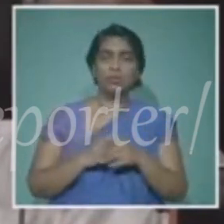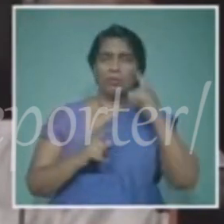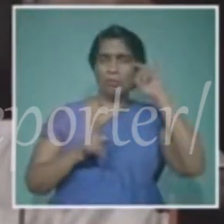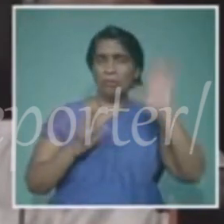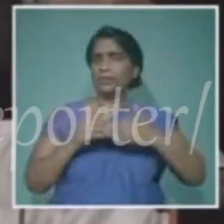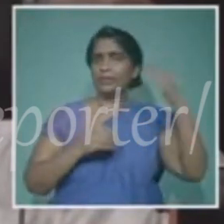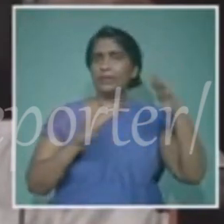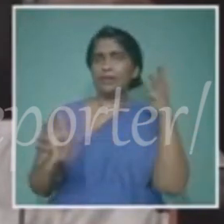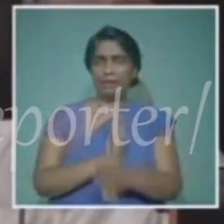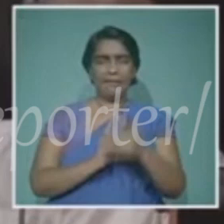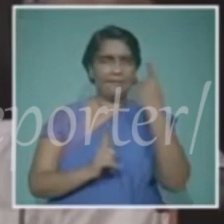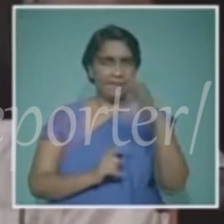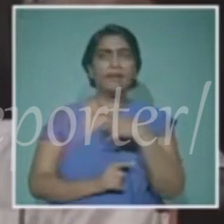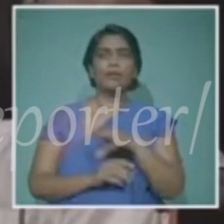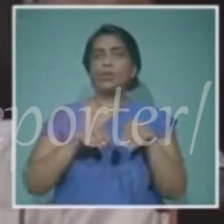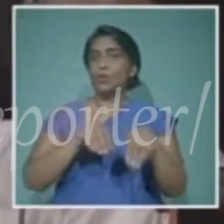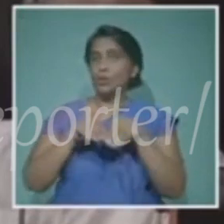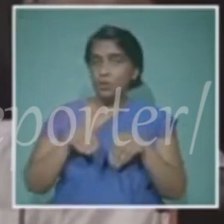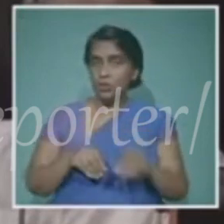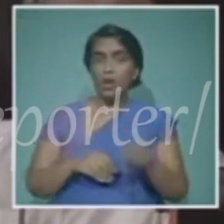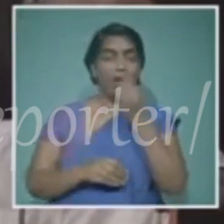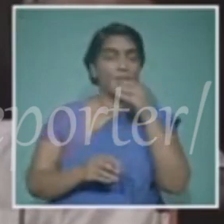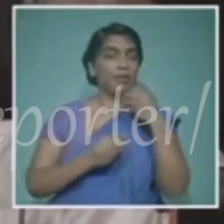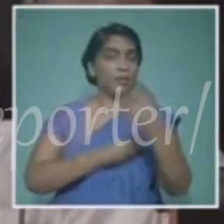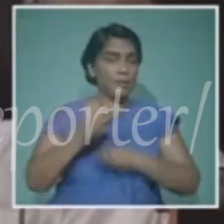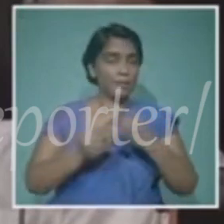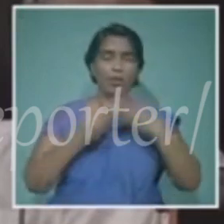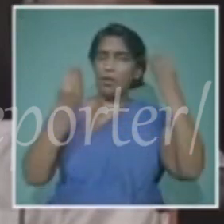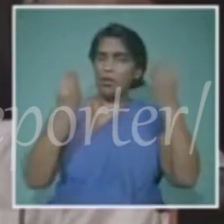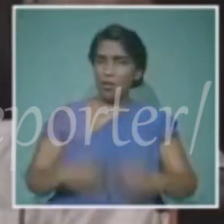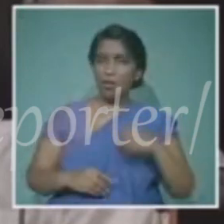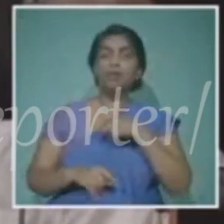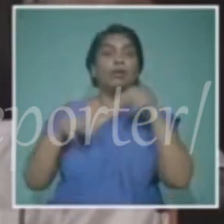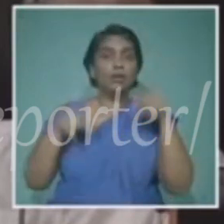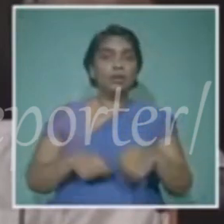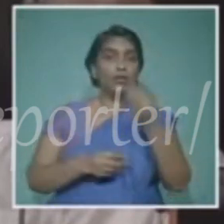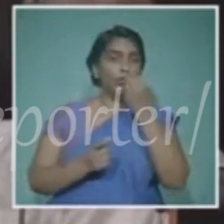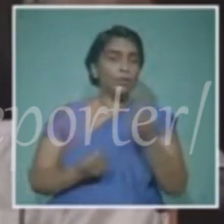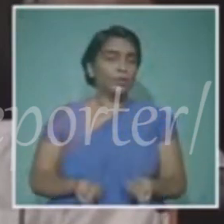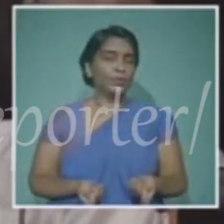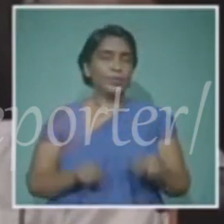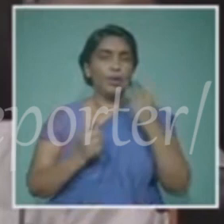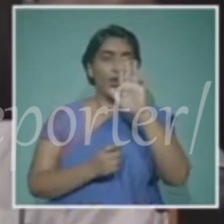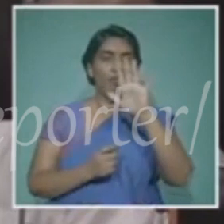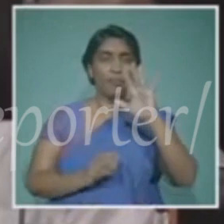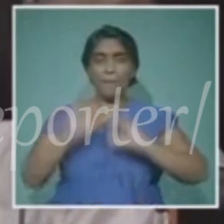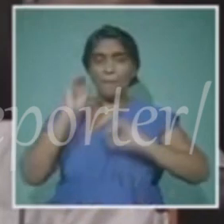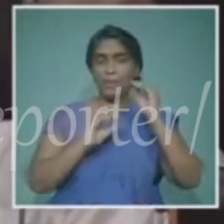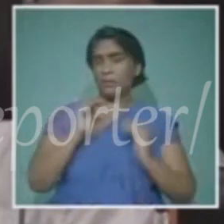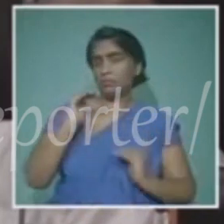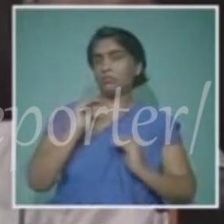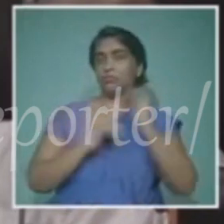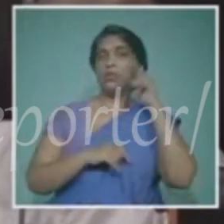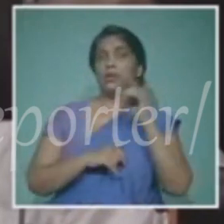අදුරදර්ශී ක්‍රියාපිළිවෙත් නිසා කෘෂිකර්මය සහ ආහාර නිෂ්පාදනය කඩා වැටුණා. දැන් ආහාර උද්ධමනය 95%කට කිට්ටුයි.